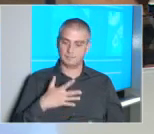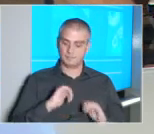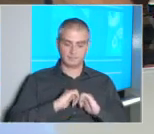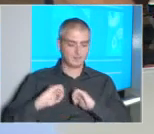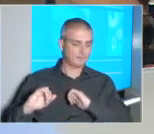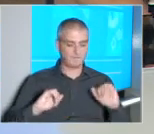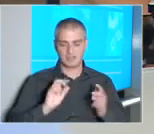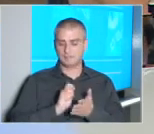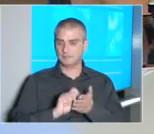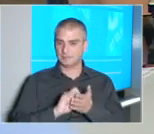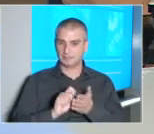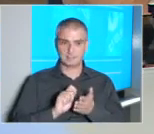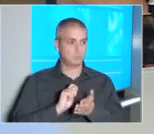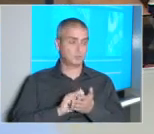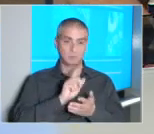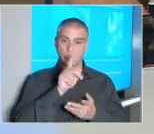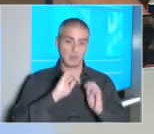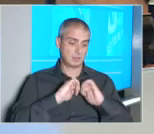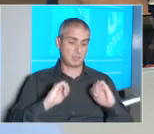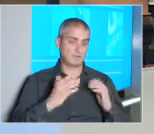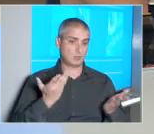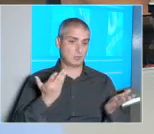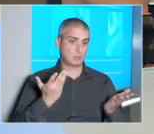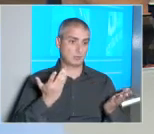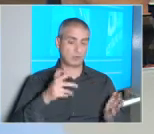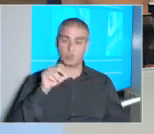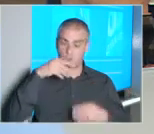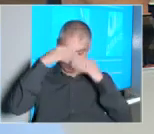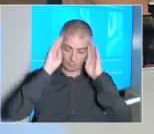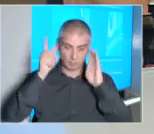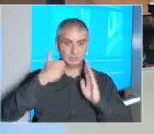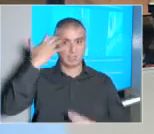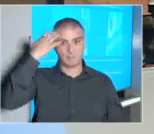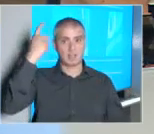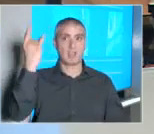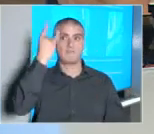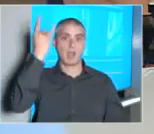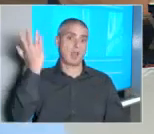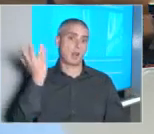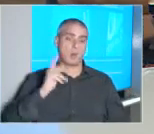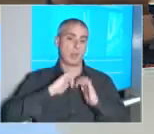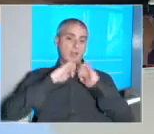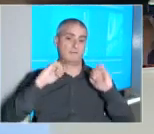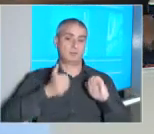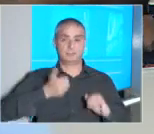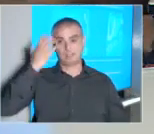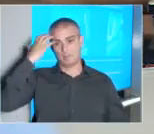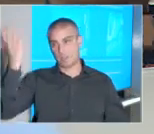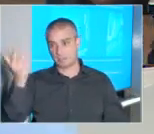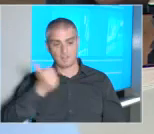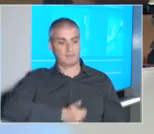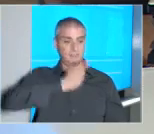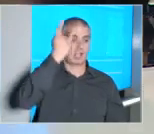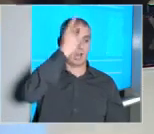מפרידים משרדים, משרד, אולי יפרידו גם את, אתה יודע, אופיר אקוניס הוא שר המדע והחלל. כן. אולי יפרידו, יש לנו שר המדע